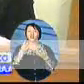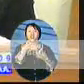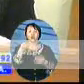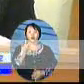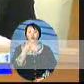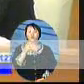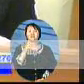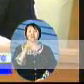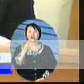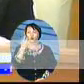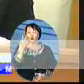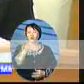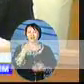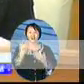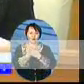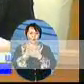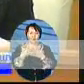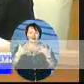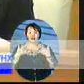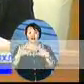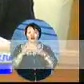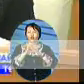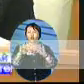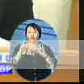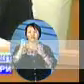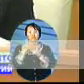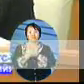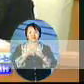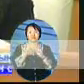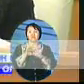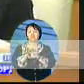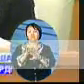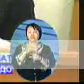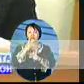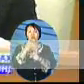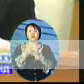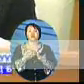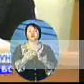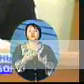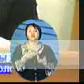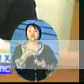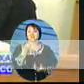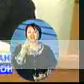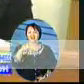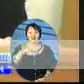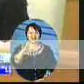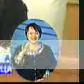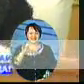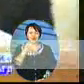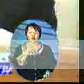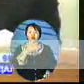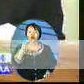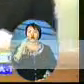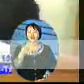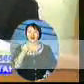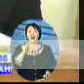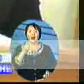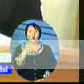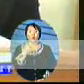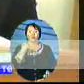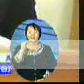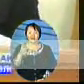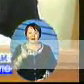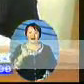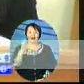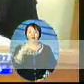шатхуун төгөөгүүрийн газар, шатаах, тослох, тесэрч дэлбэрэх бодис материалын үйлдвэр, нөөцийн агуулах, за зорчигч